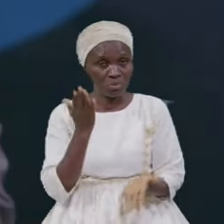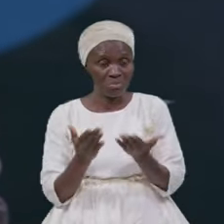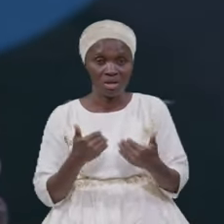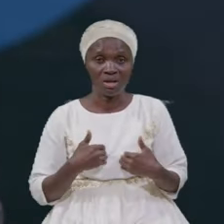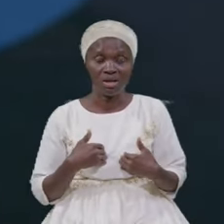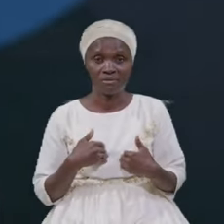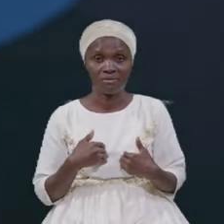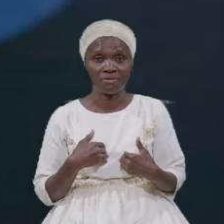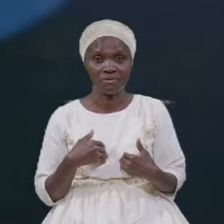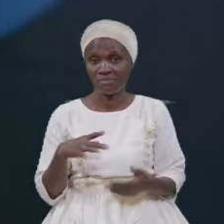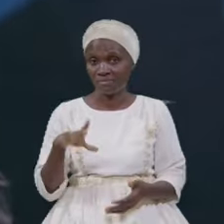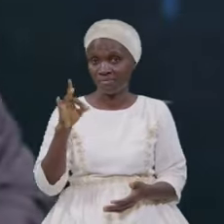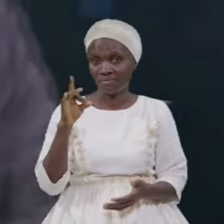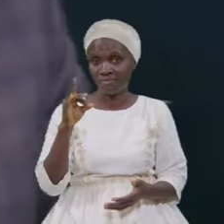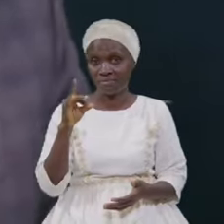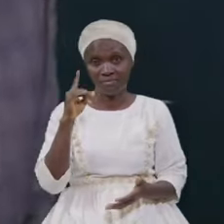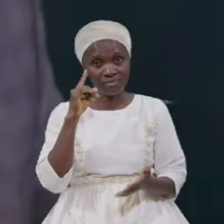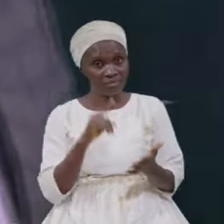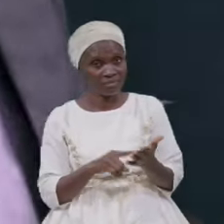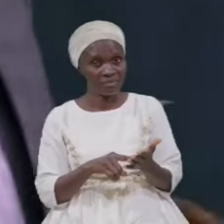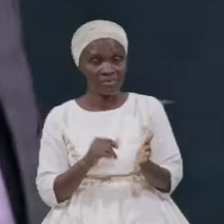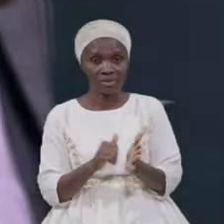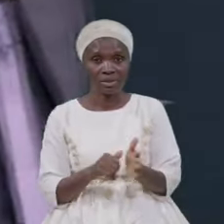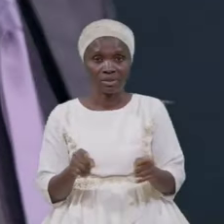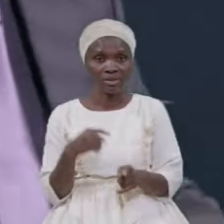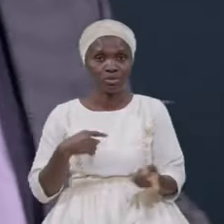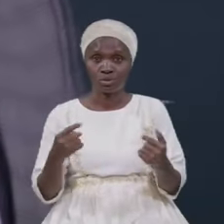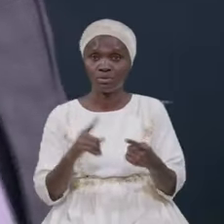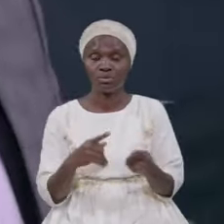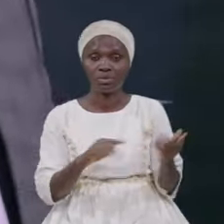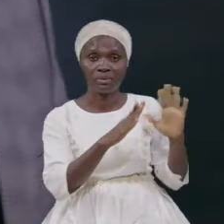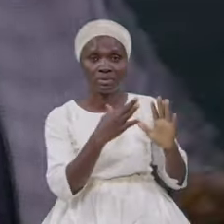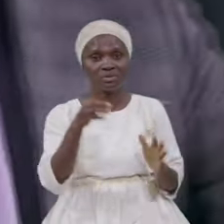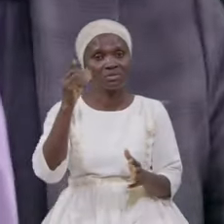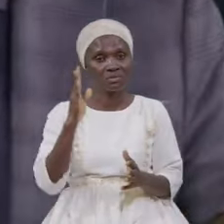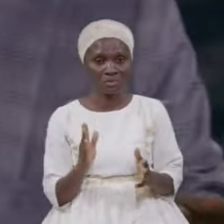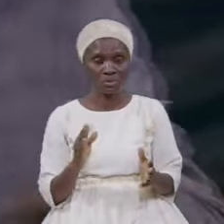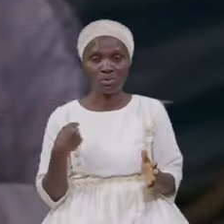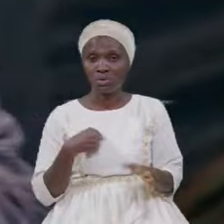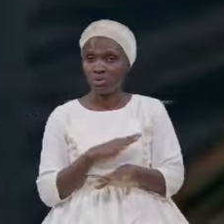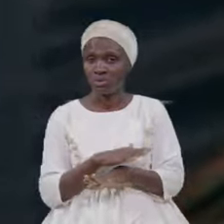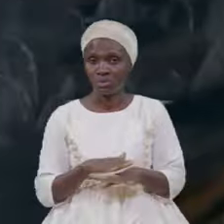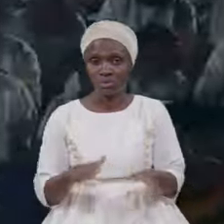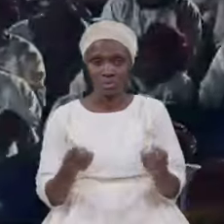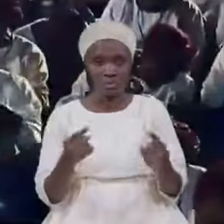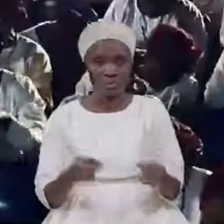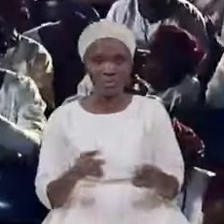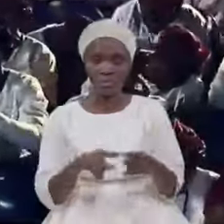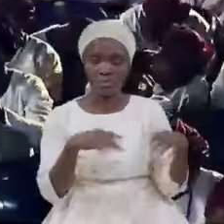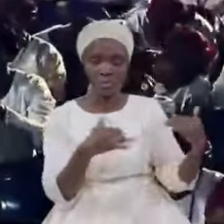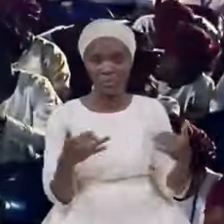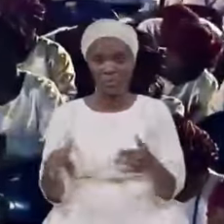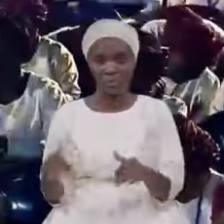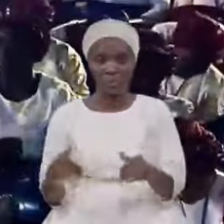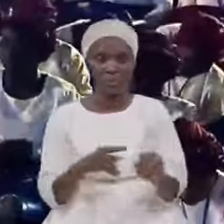réalisé que lorsque nous venons en la présence de Dieu, nous ne venons pas pour jouer au ballon. Nous ne